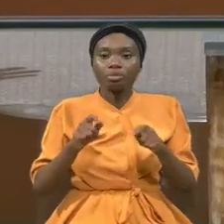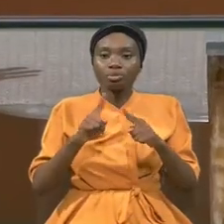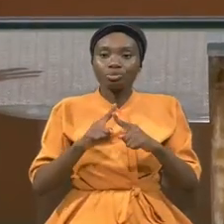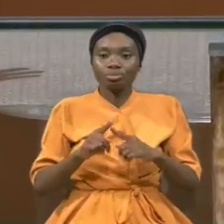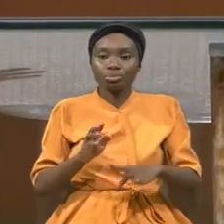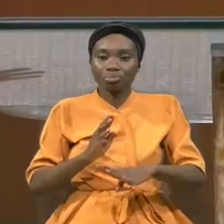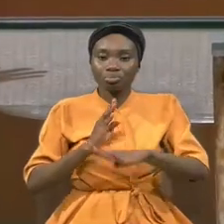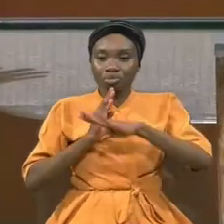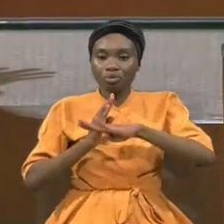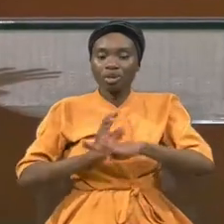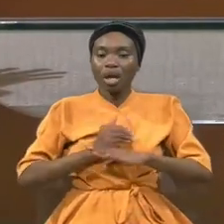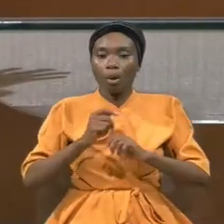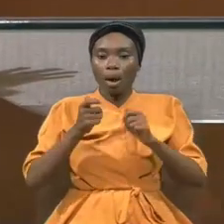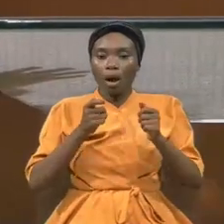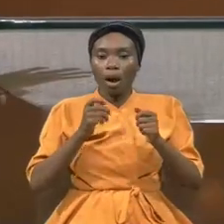mesure de